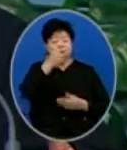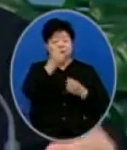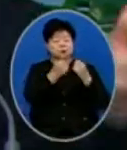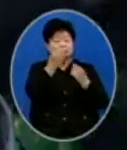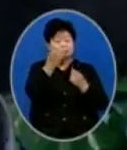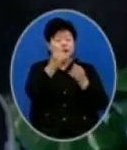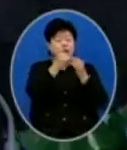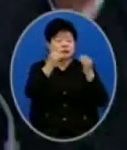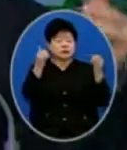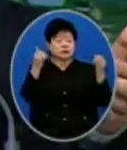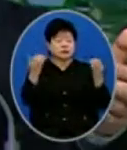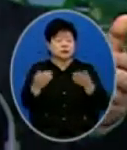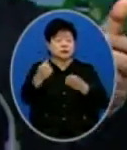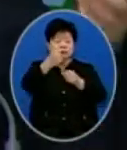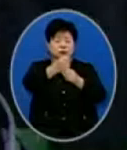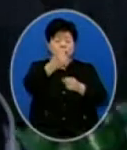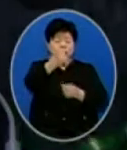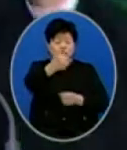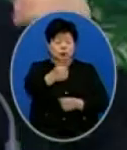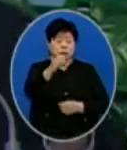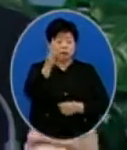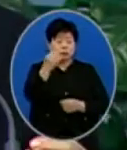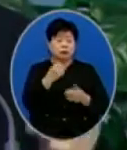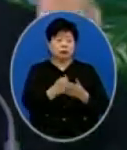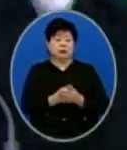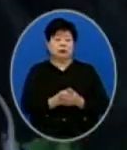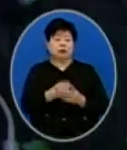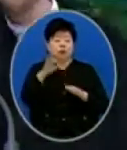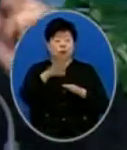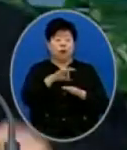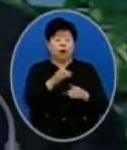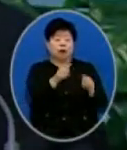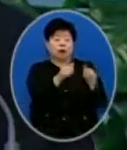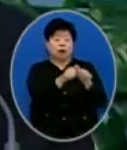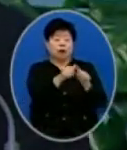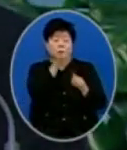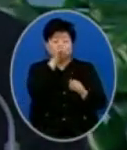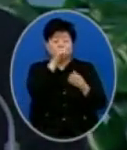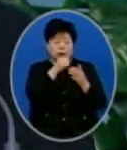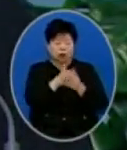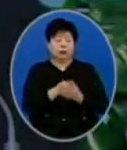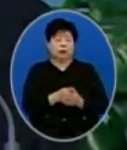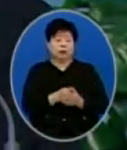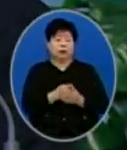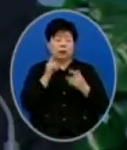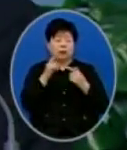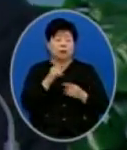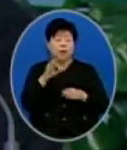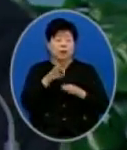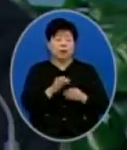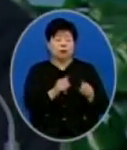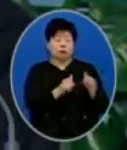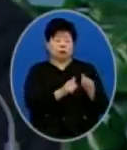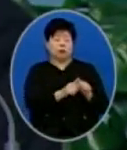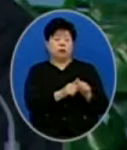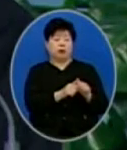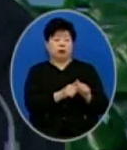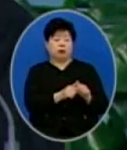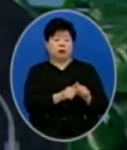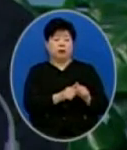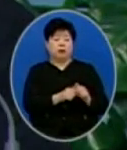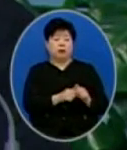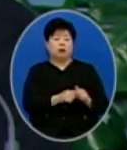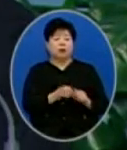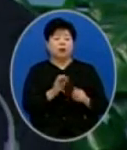꿈을 회복해 준 사람이 다시 장관급으로 복직돼서 왕을 모시고 있으니 그것도 매일같이 옆에서 왕